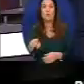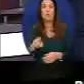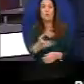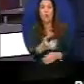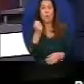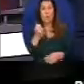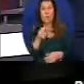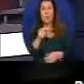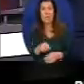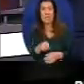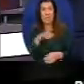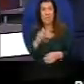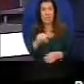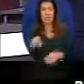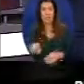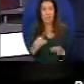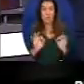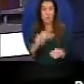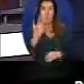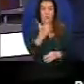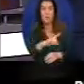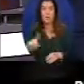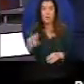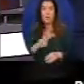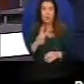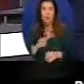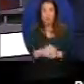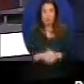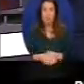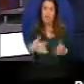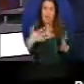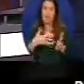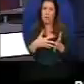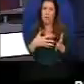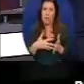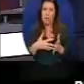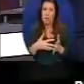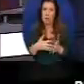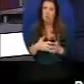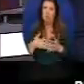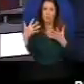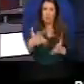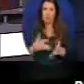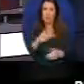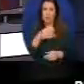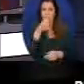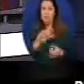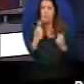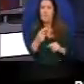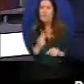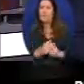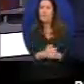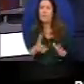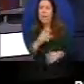אותו, ובכלל באמת 3 מיליון שקל הוא הובא לחקירה, ושיתחנו בפניו את השאלה הראשונה, ומאיפה הכסף, ומה הוא